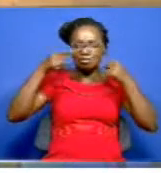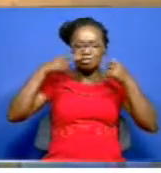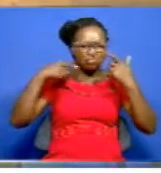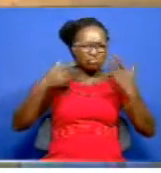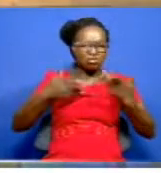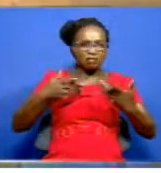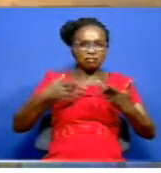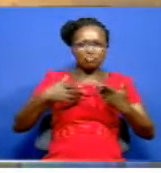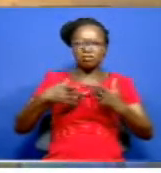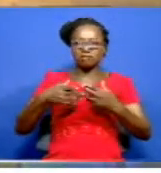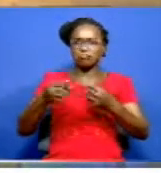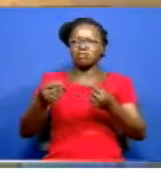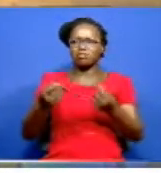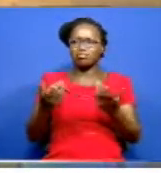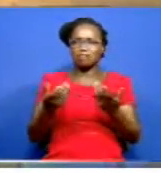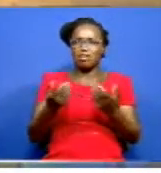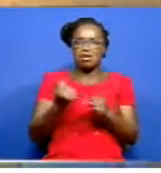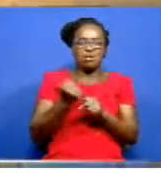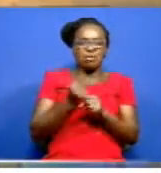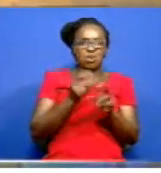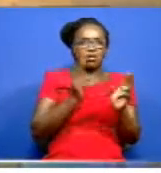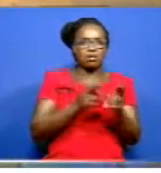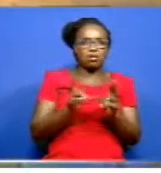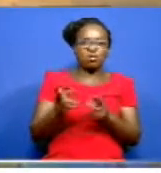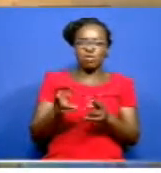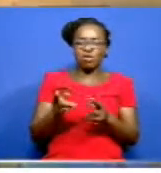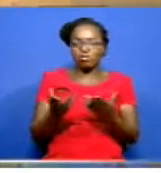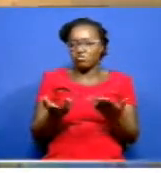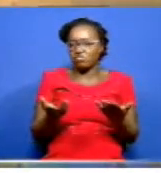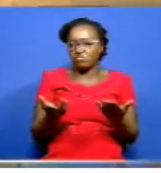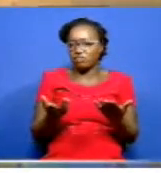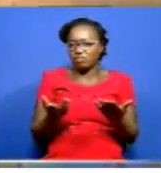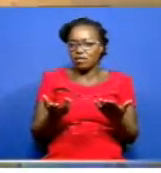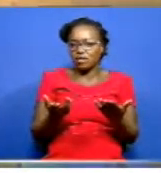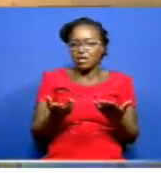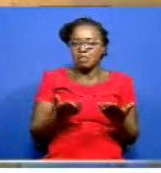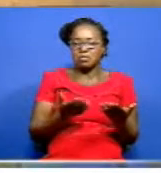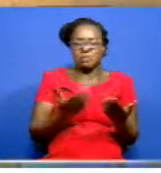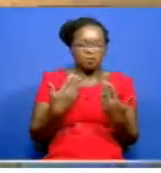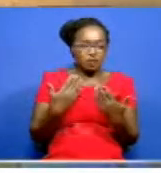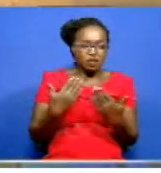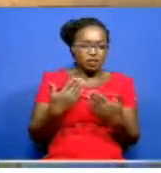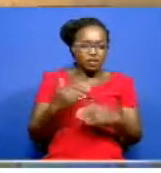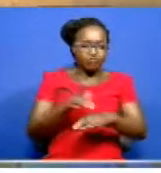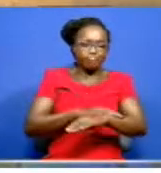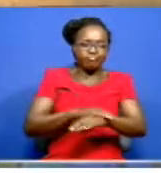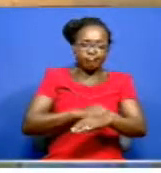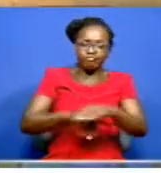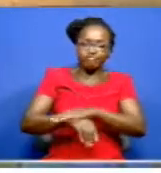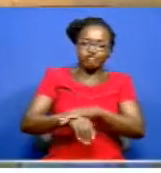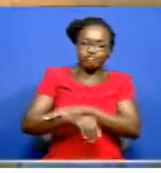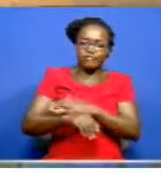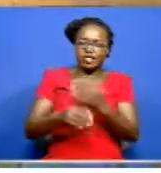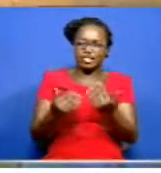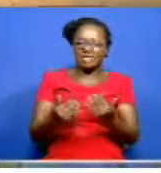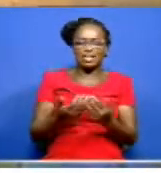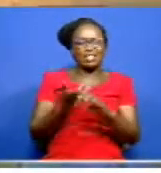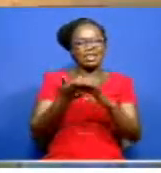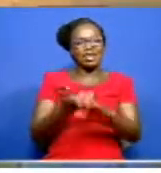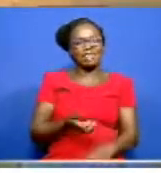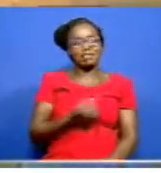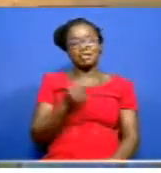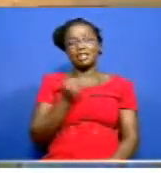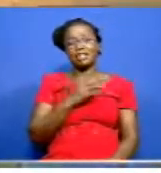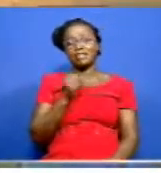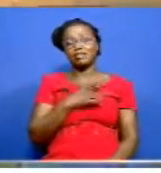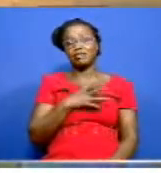ile kazi ya kawaida yenye unafanyanga, maybe kuosha watoto, unasikia kiwa ngumu, hata kwenda nje unaogopa,